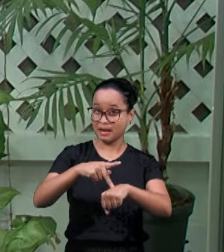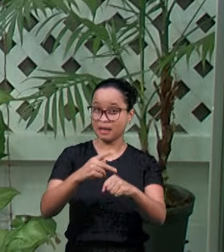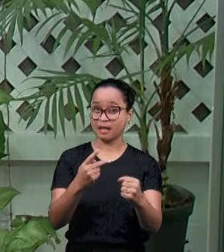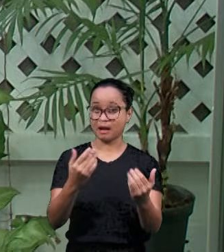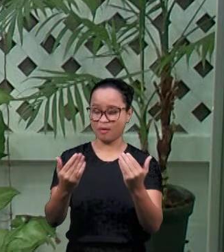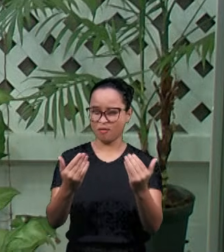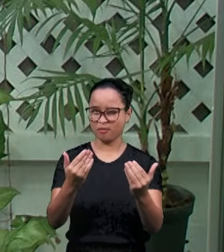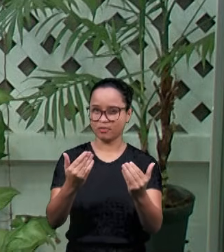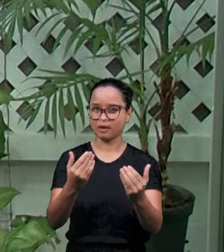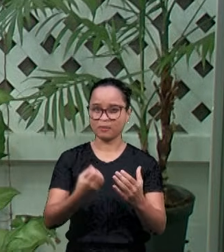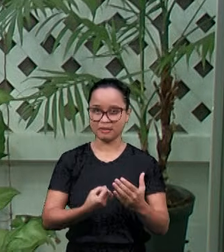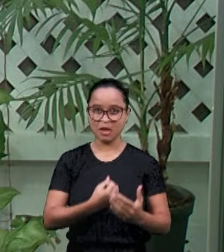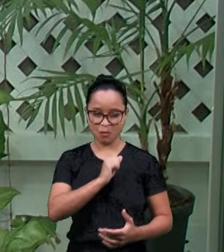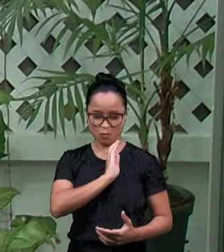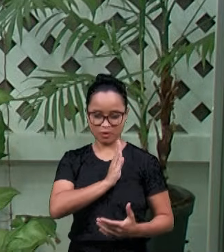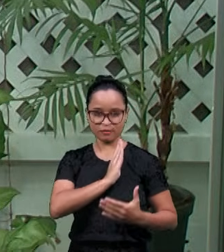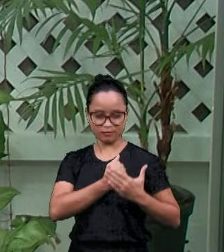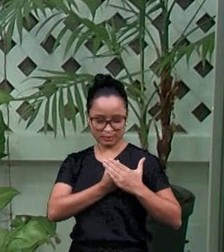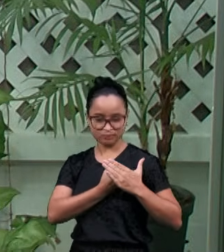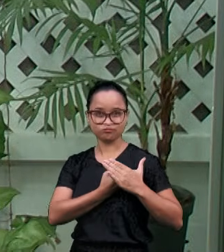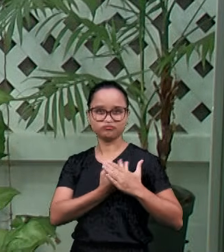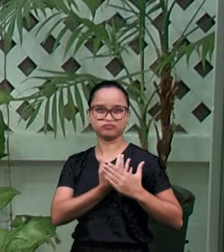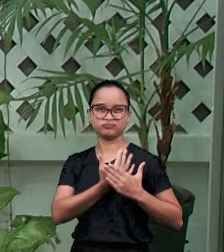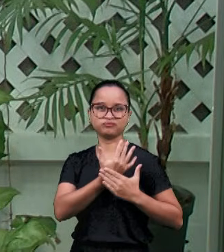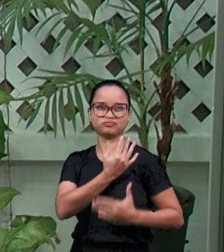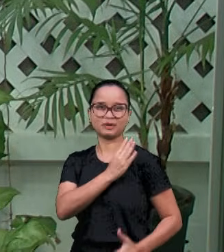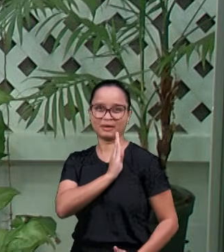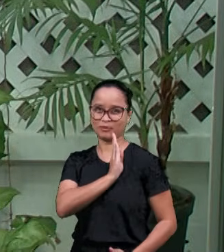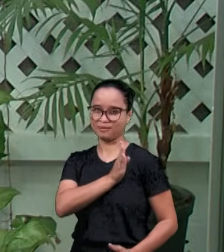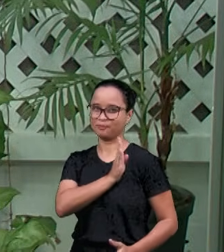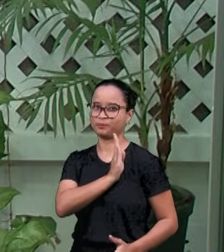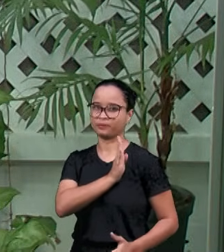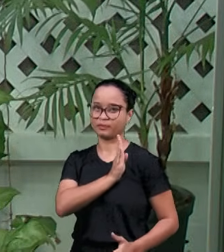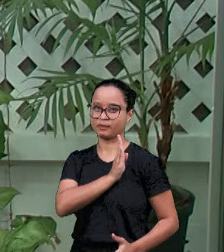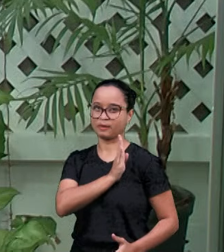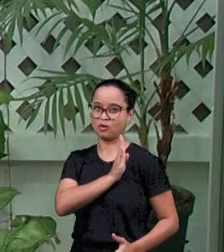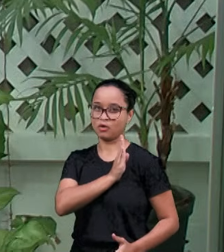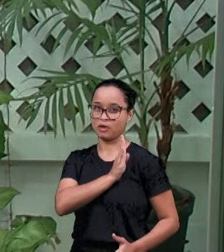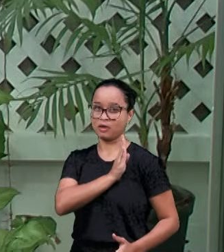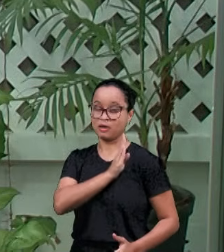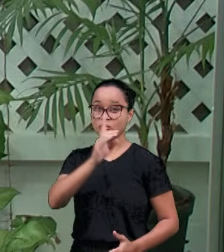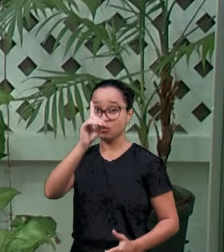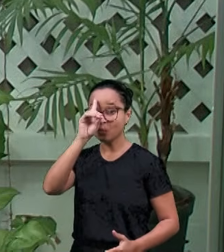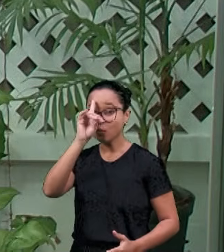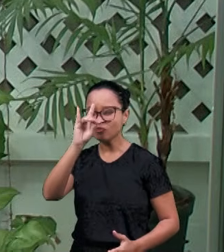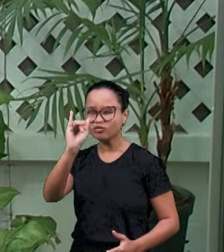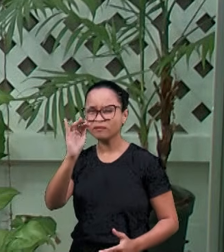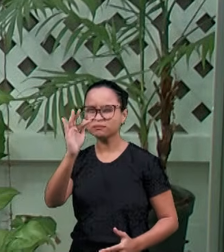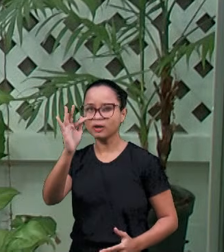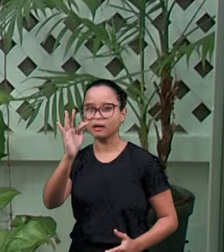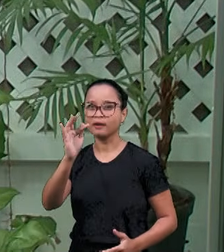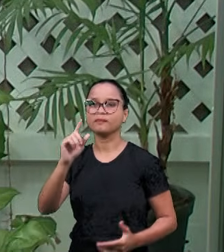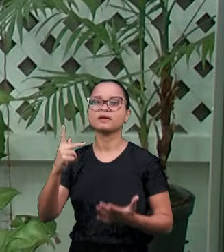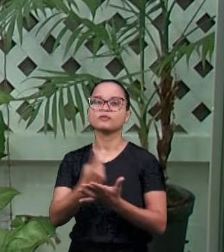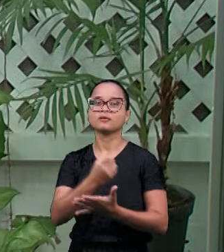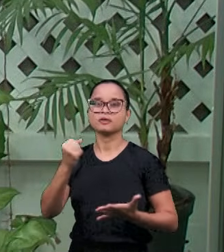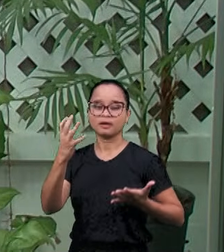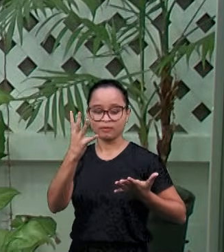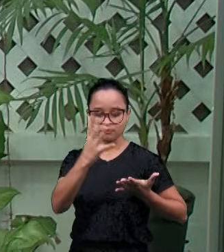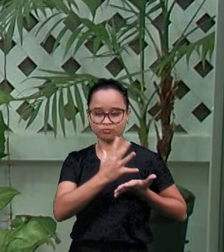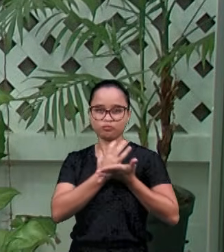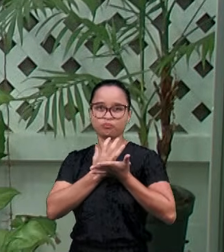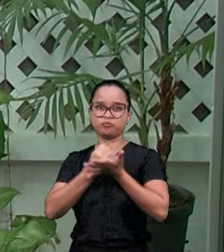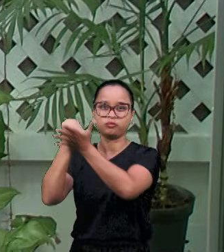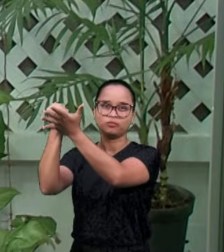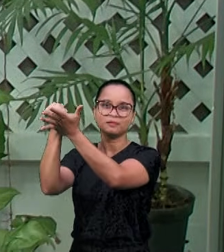qui est générée dans nos cœurs, elle sera enlevée. Et l'homme qui connaît